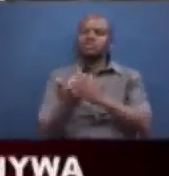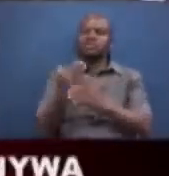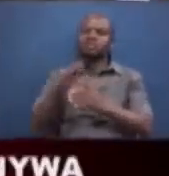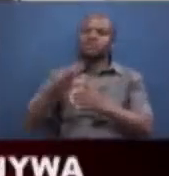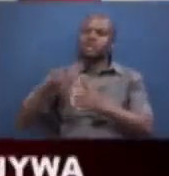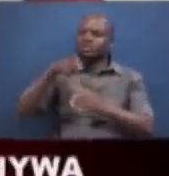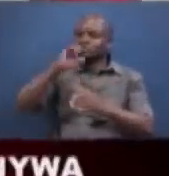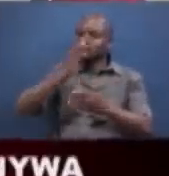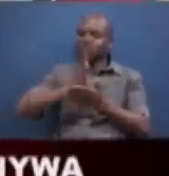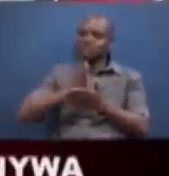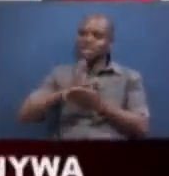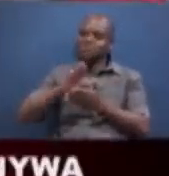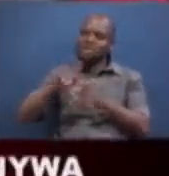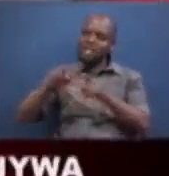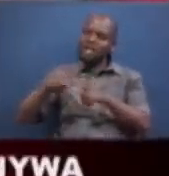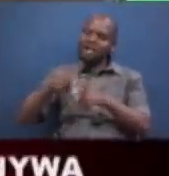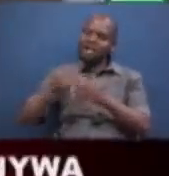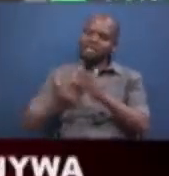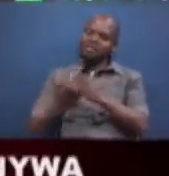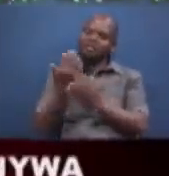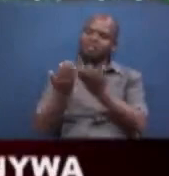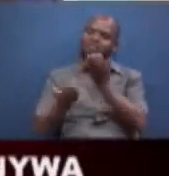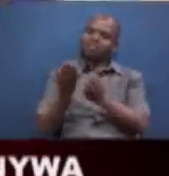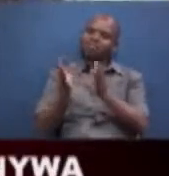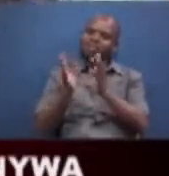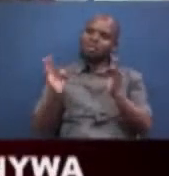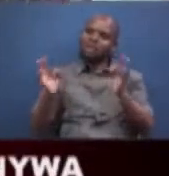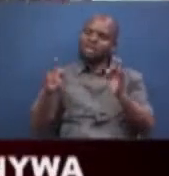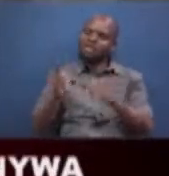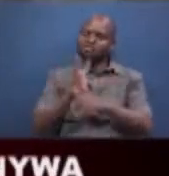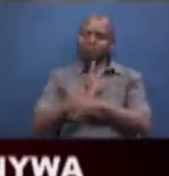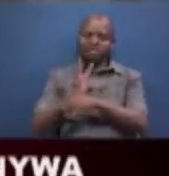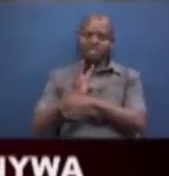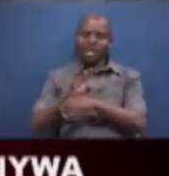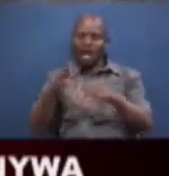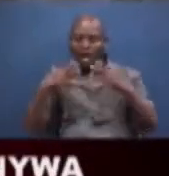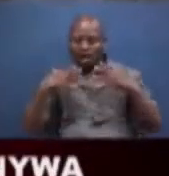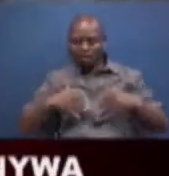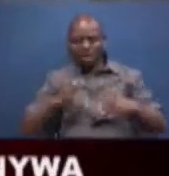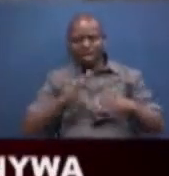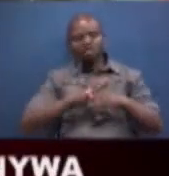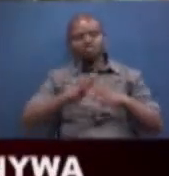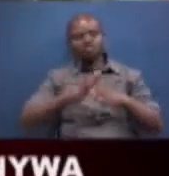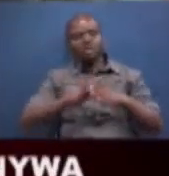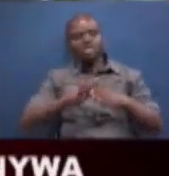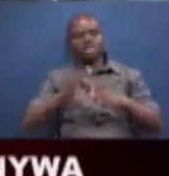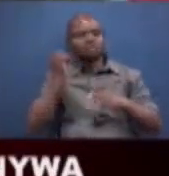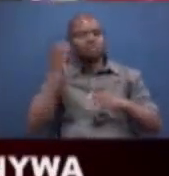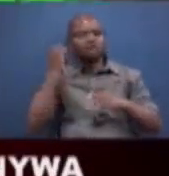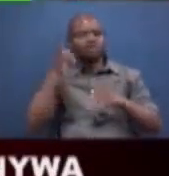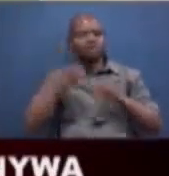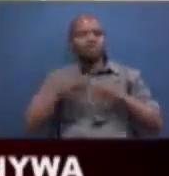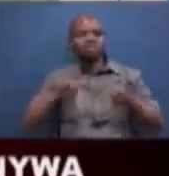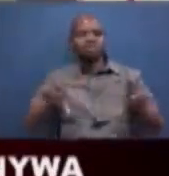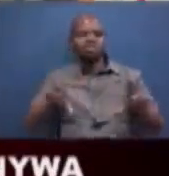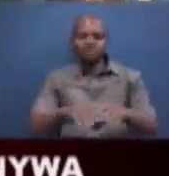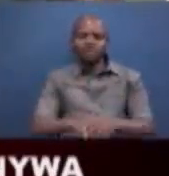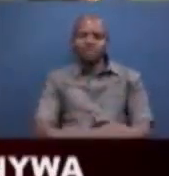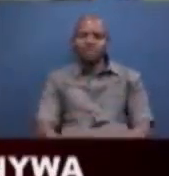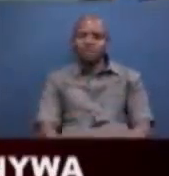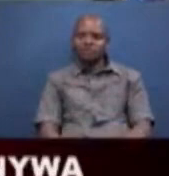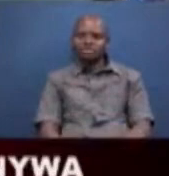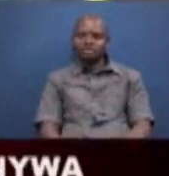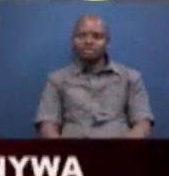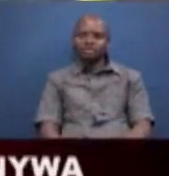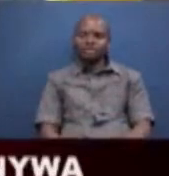ya kunywa kuhakikisha maji hayo yanazalishwa kwa viwango vya ubora ili kulinda afya za watumiaji dhidi ya magonjwa ya mlipuko. Naibu Speaker